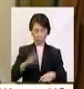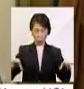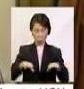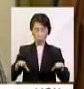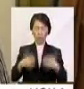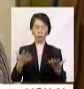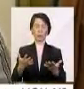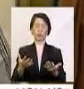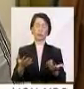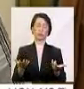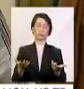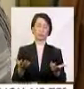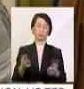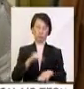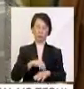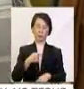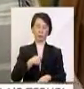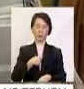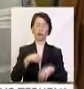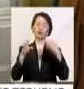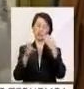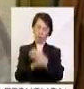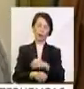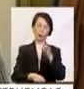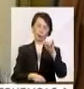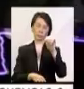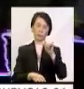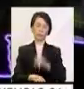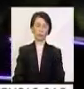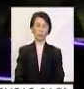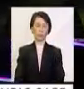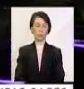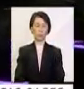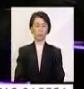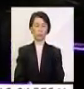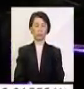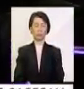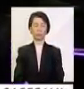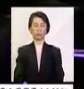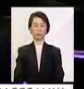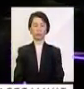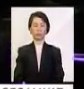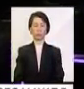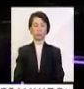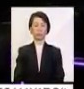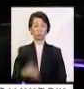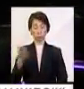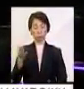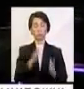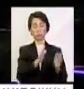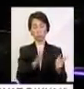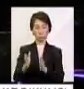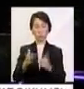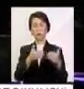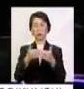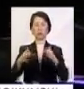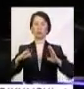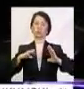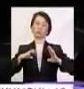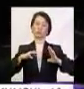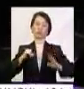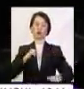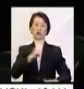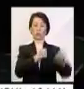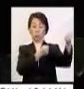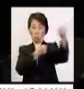So pada saya memang cabaran lah. Tambahnya lagi, dia merancang untuk menyambung cuti sebagai